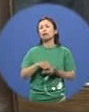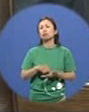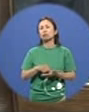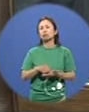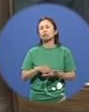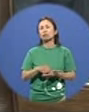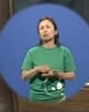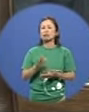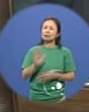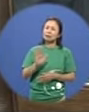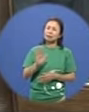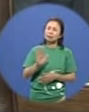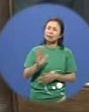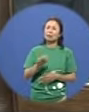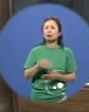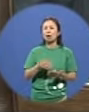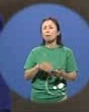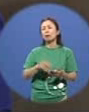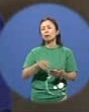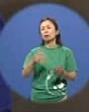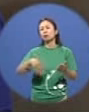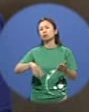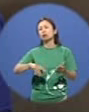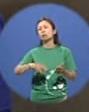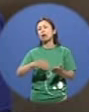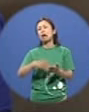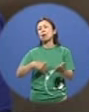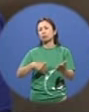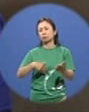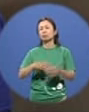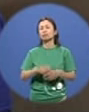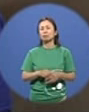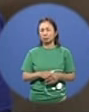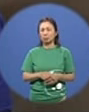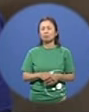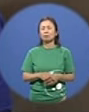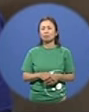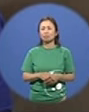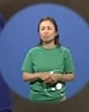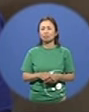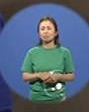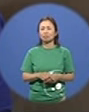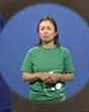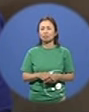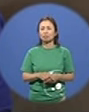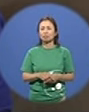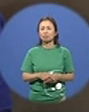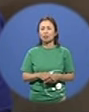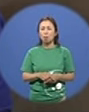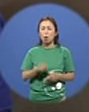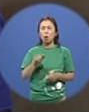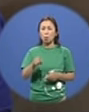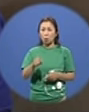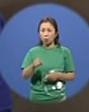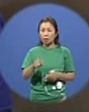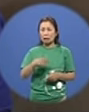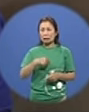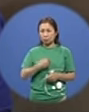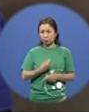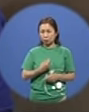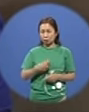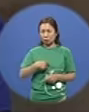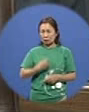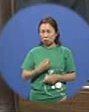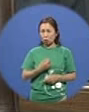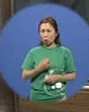思う人はあのいなくなりますねうんでそれでも良くて自分はここここで自分の自己自己実現を